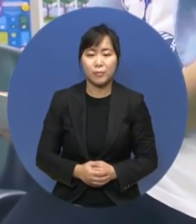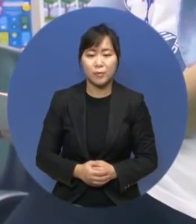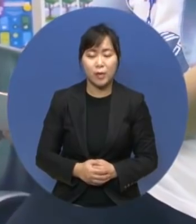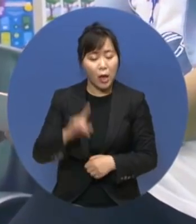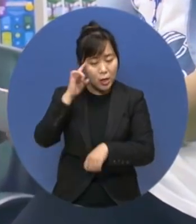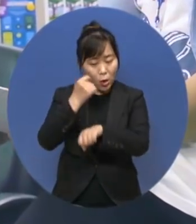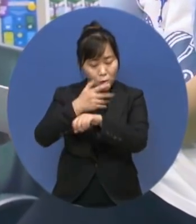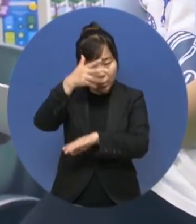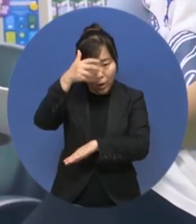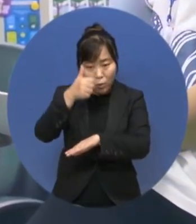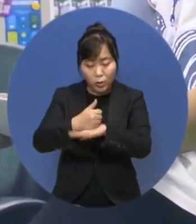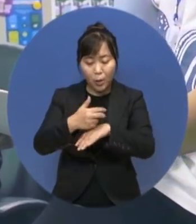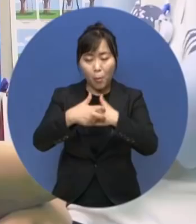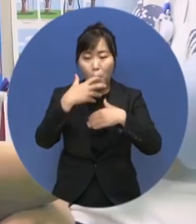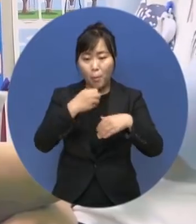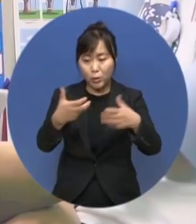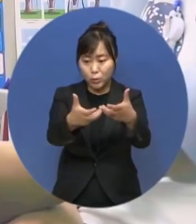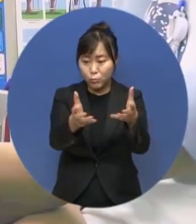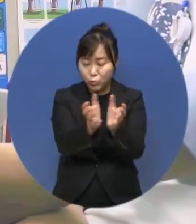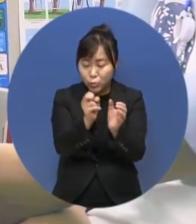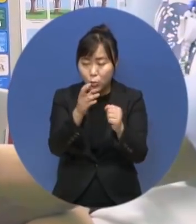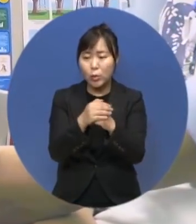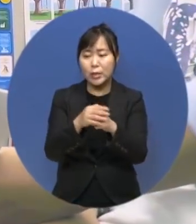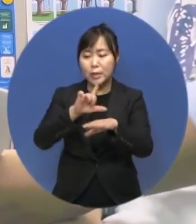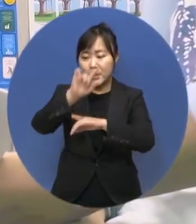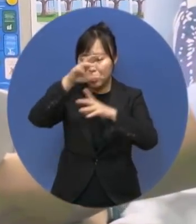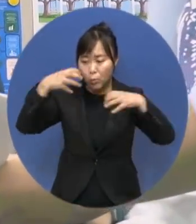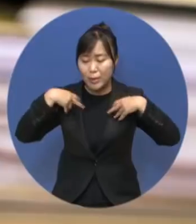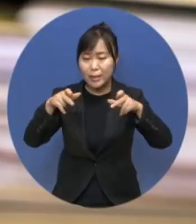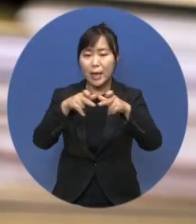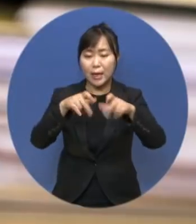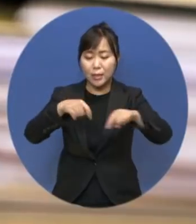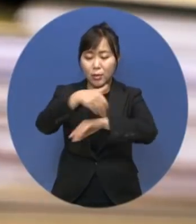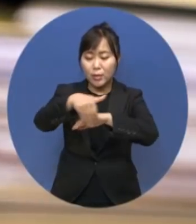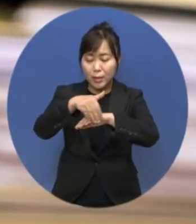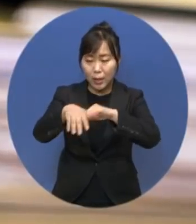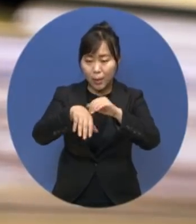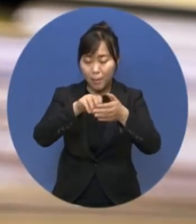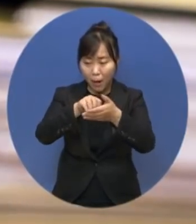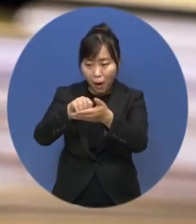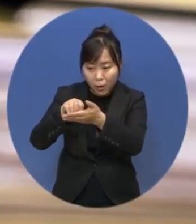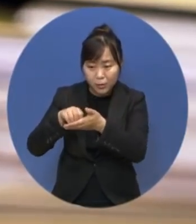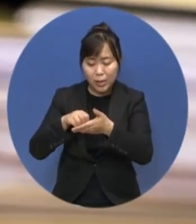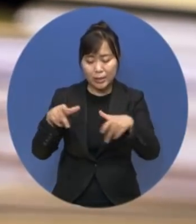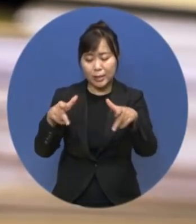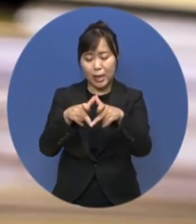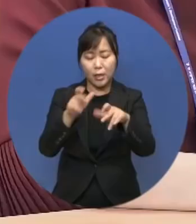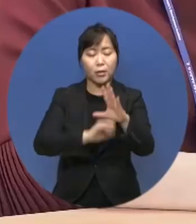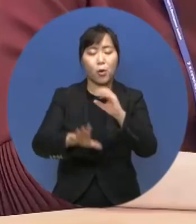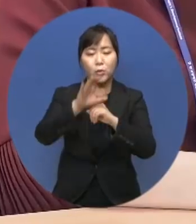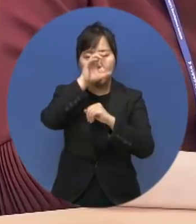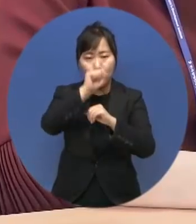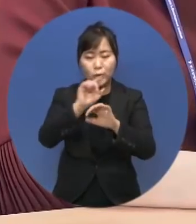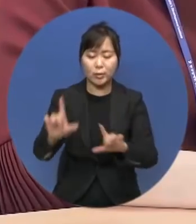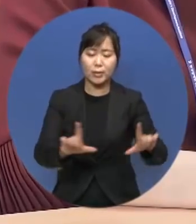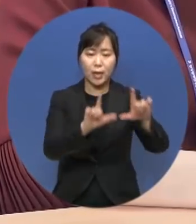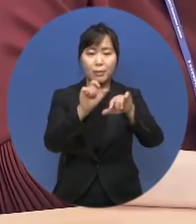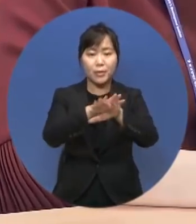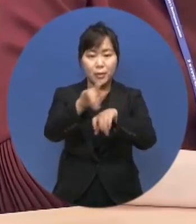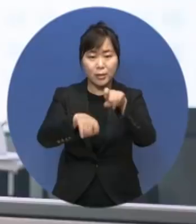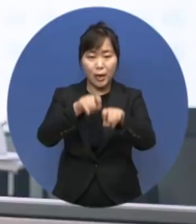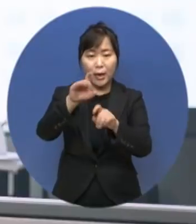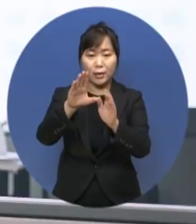연구 결과는 보건복지부 및 지방자치단체의 장애인 정책에 반영되어 장애인의 더 나은 삶을 실현하는